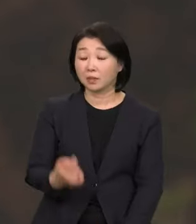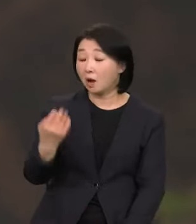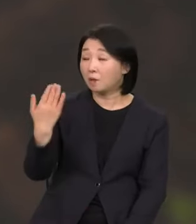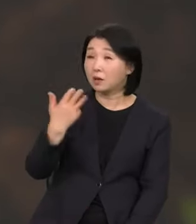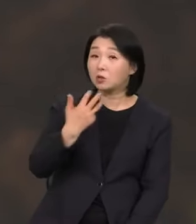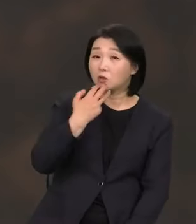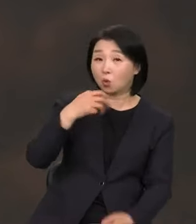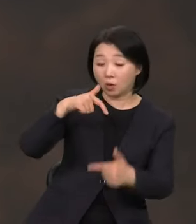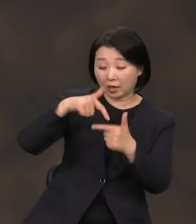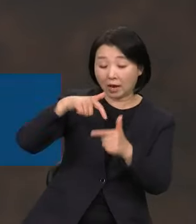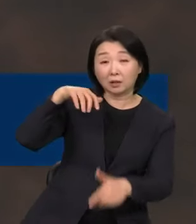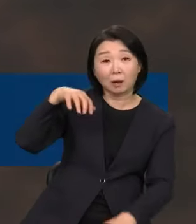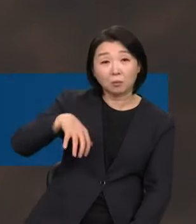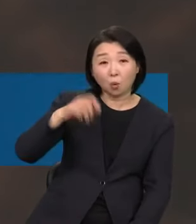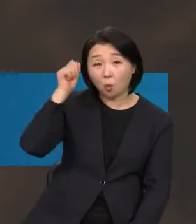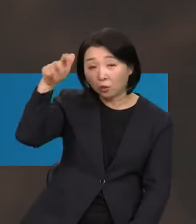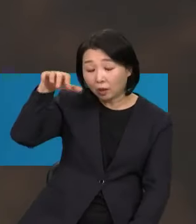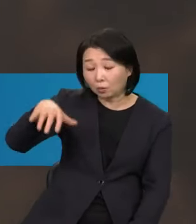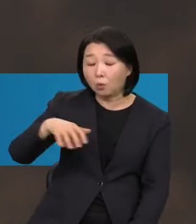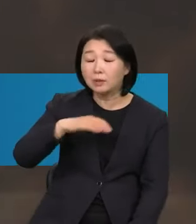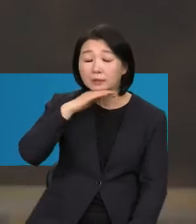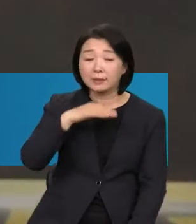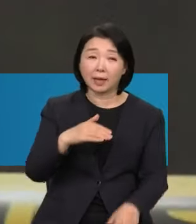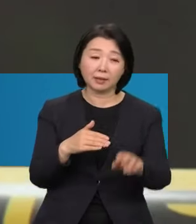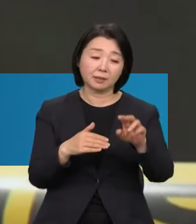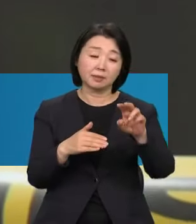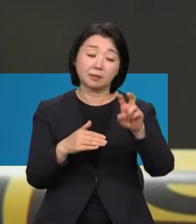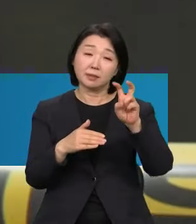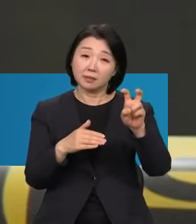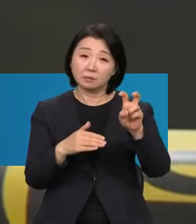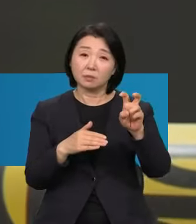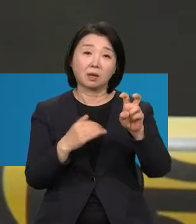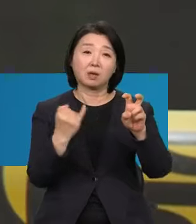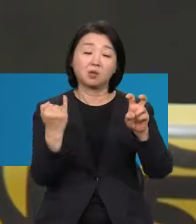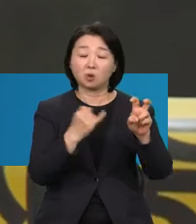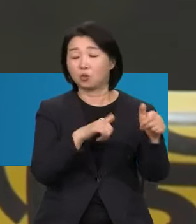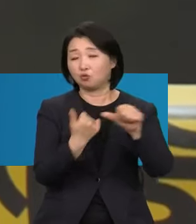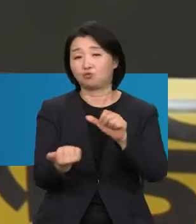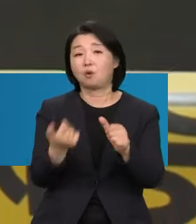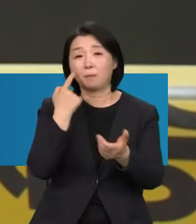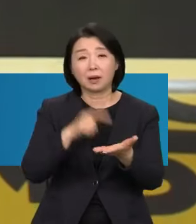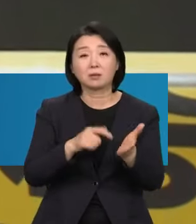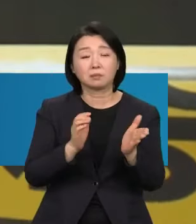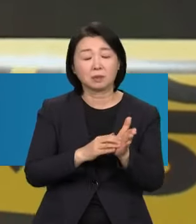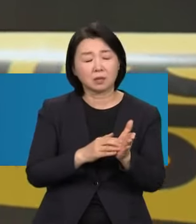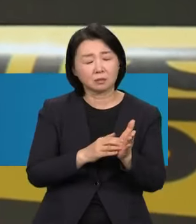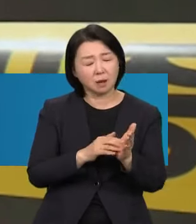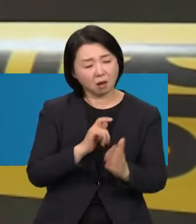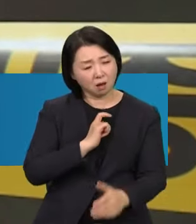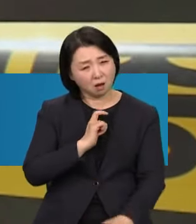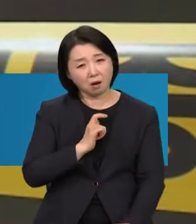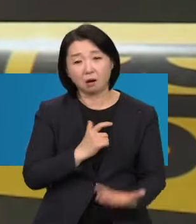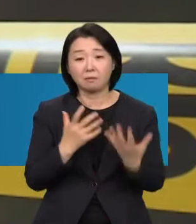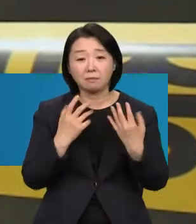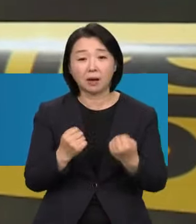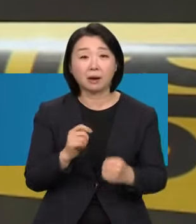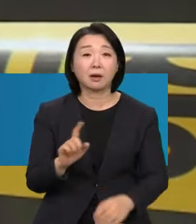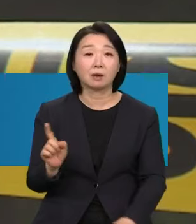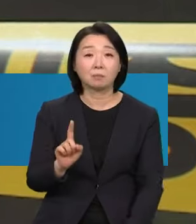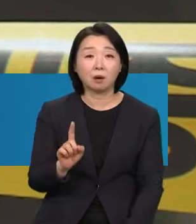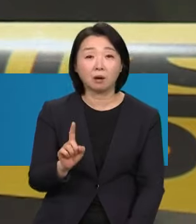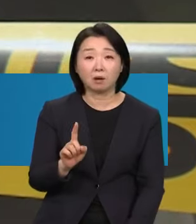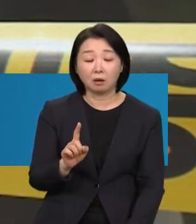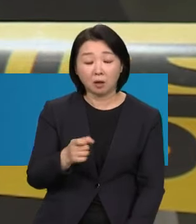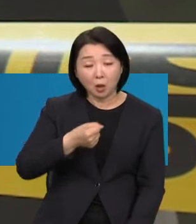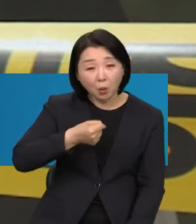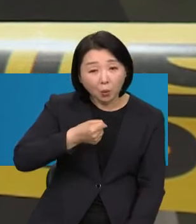얼마전 서울 강남의 한 호텔에서 20대 여성이 숨진채 발견됐습니다 그런데 미심쩍은 부분이 많습니다 아 저희가